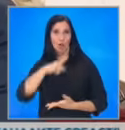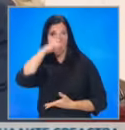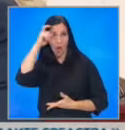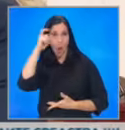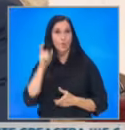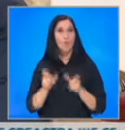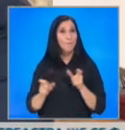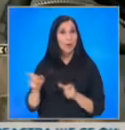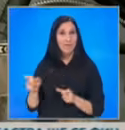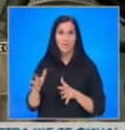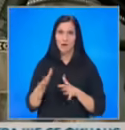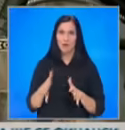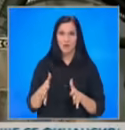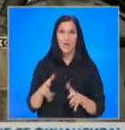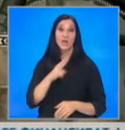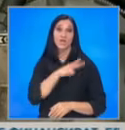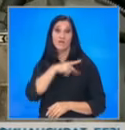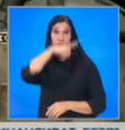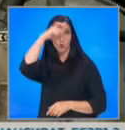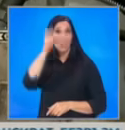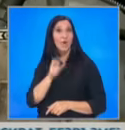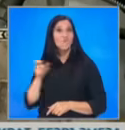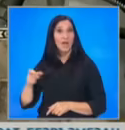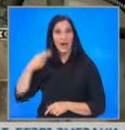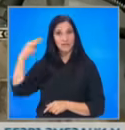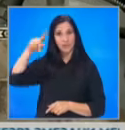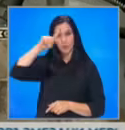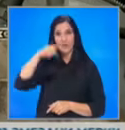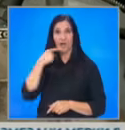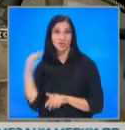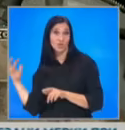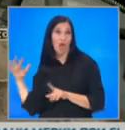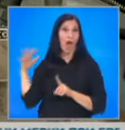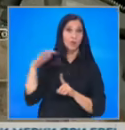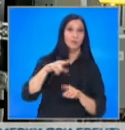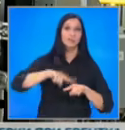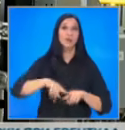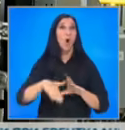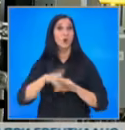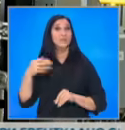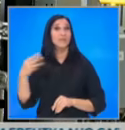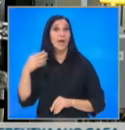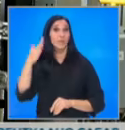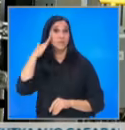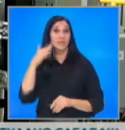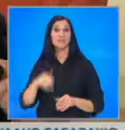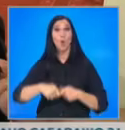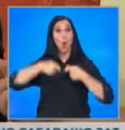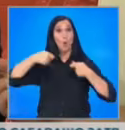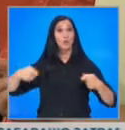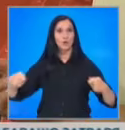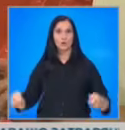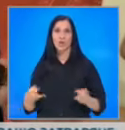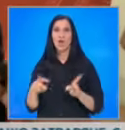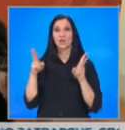отопление на населението. А шефът на топлофикация София заяви, че ще атакува в съда отказа на екоминистерството да продължи разрешителното. Няма